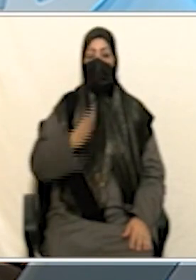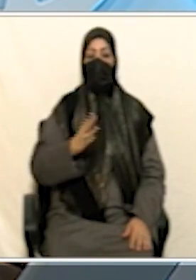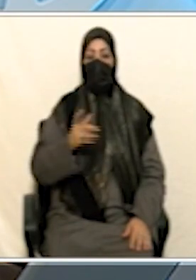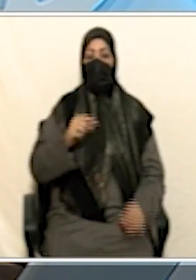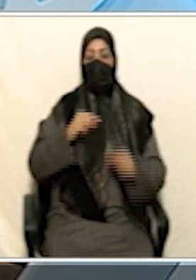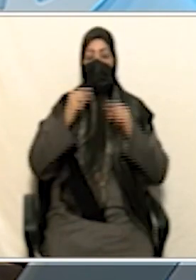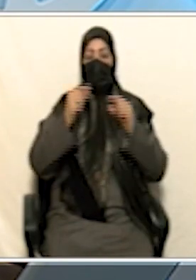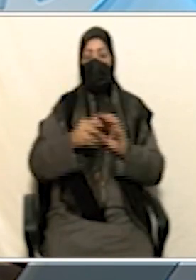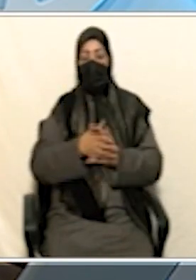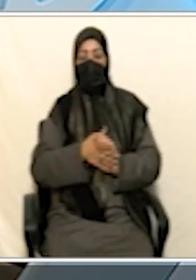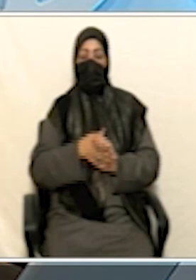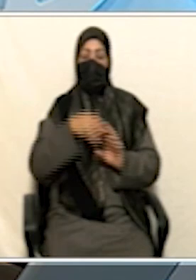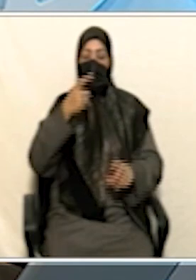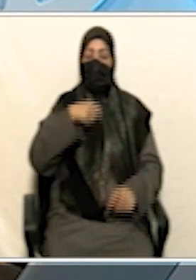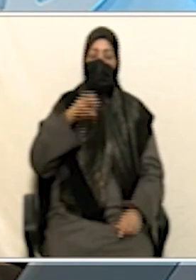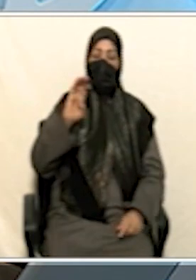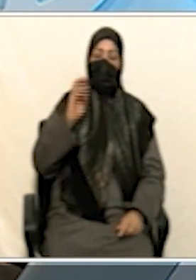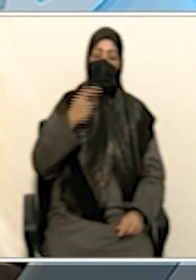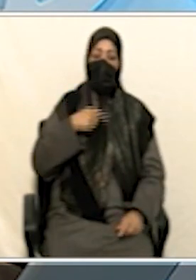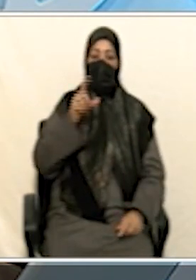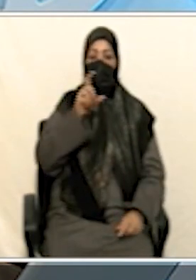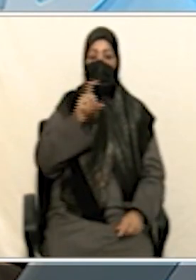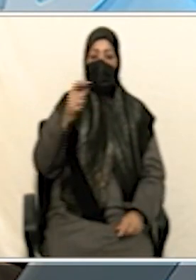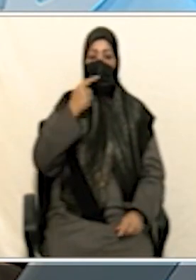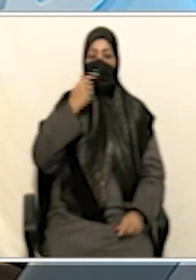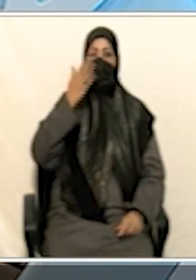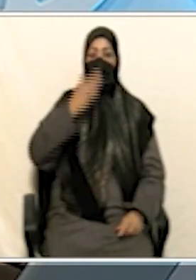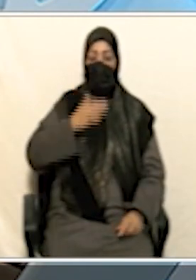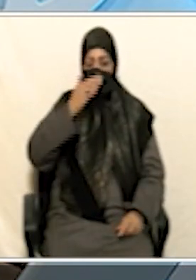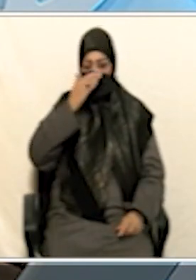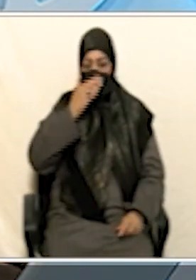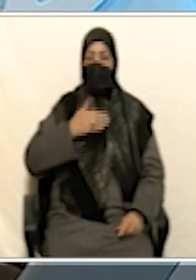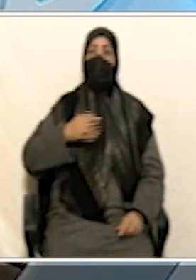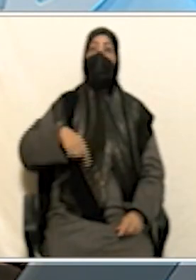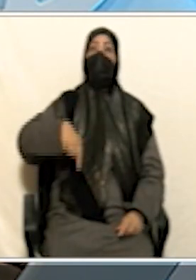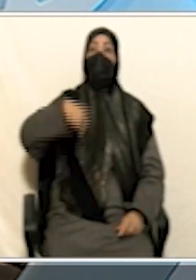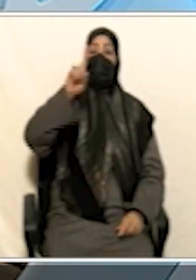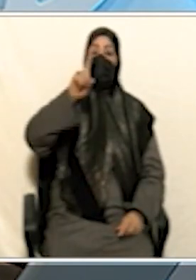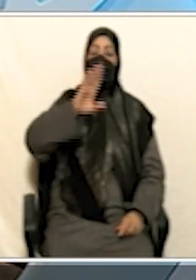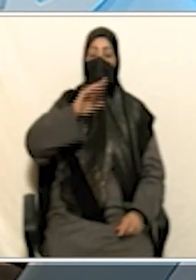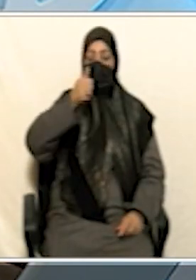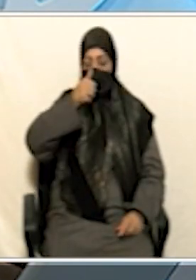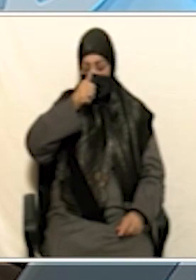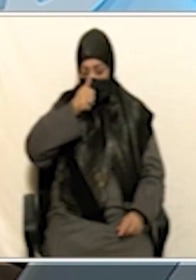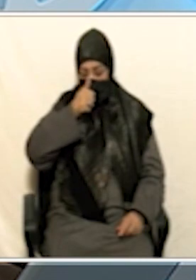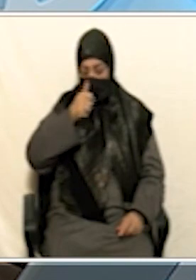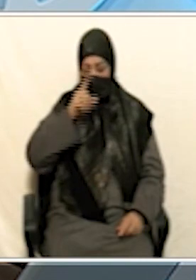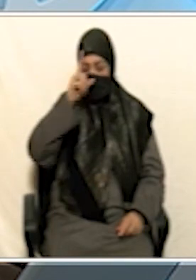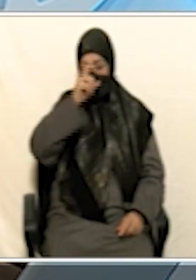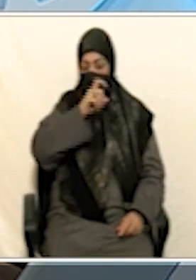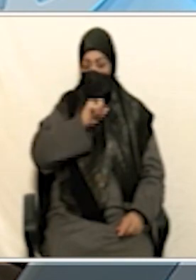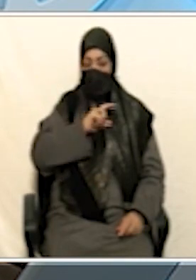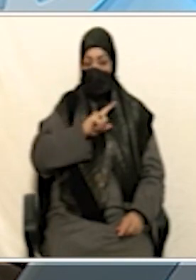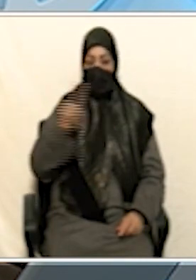من نذر ان يطيع الله فليطعه ومن نذر ان يعصه فلا يعصيه فالنذهب